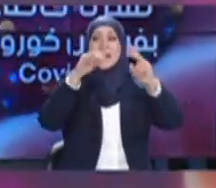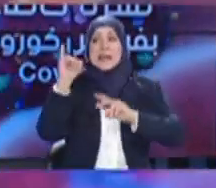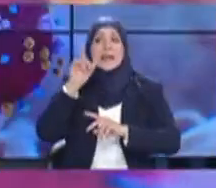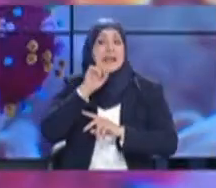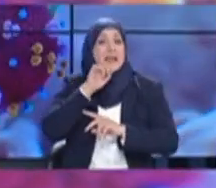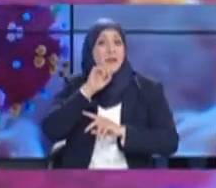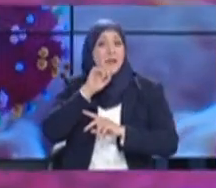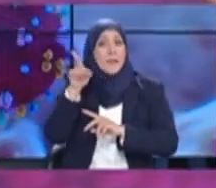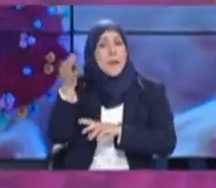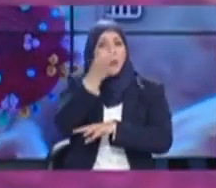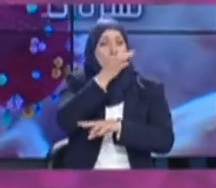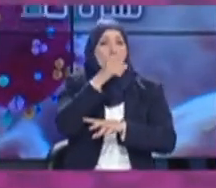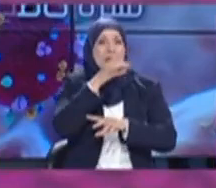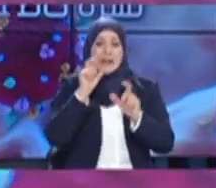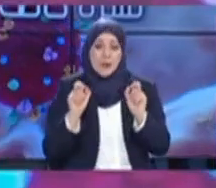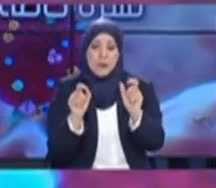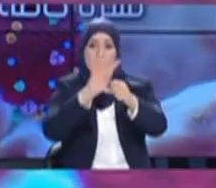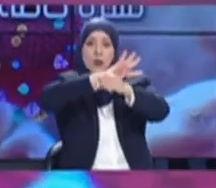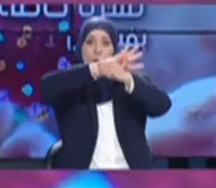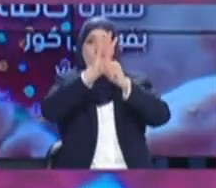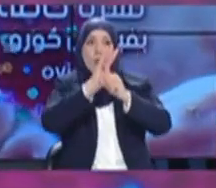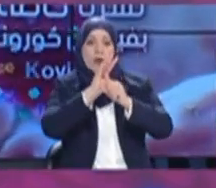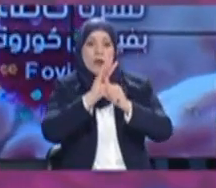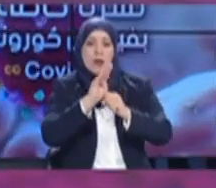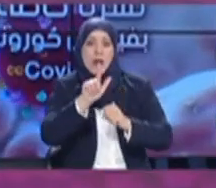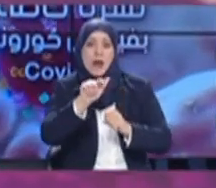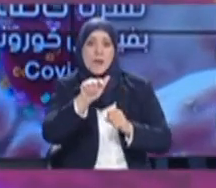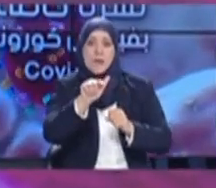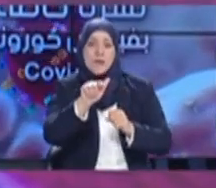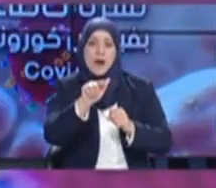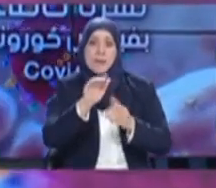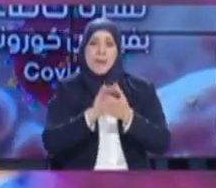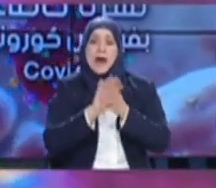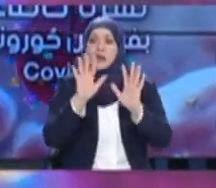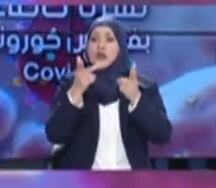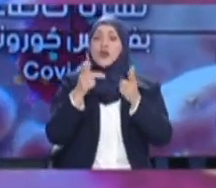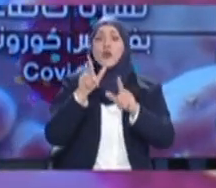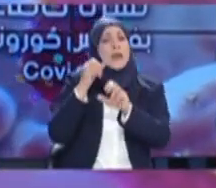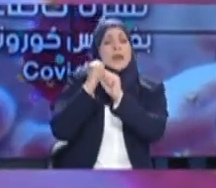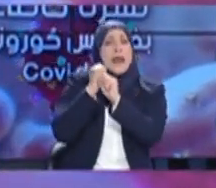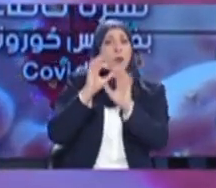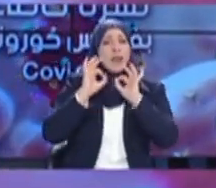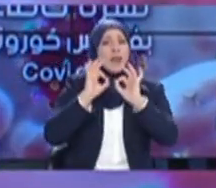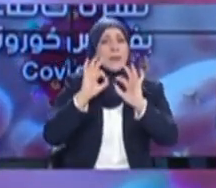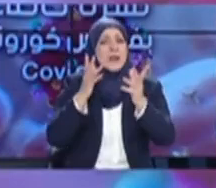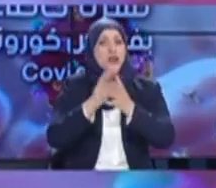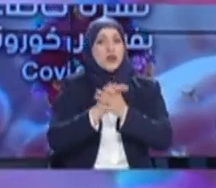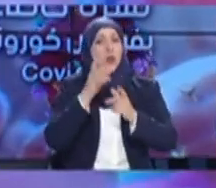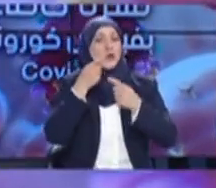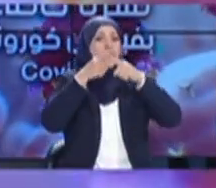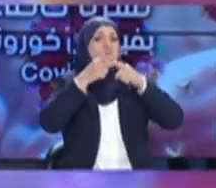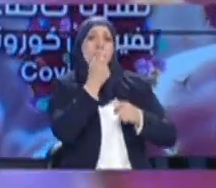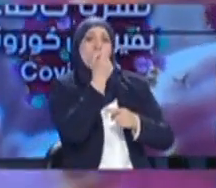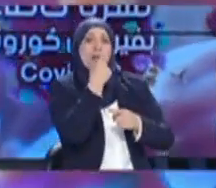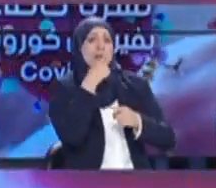يصابوا بحالات بفيروس الكورونا شنو يلزمهم يعملوا وهل المضادات الحيويه